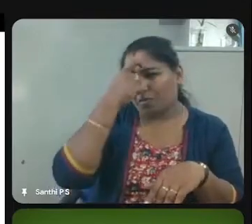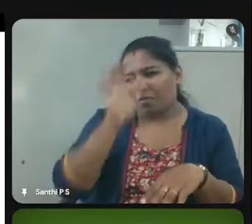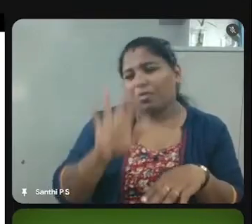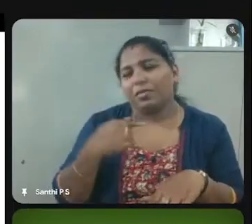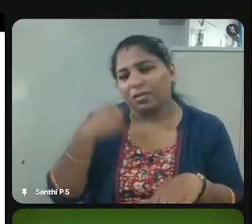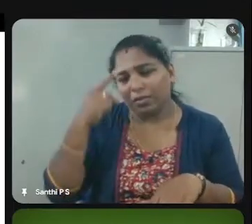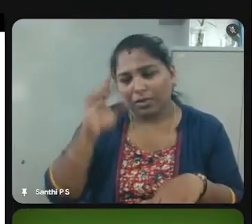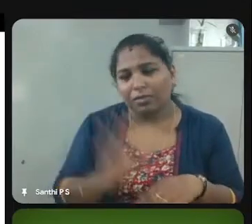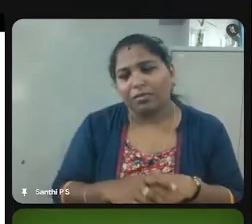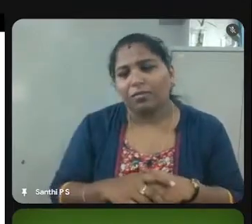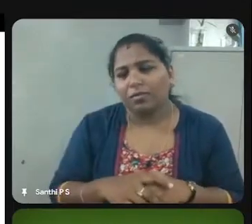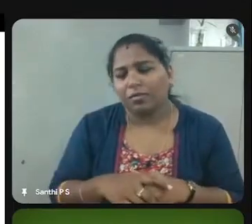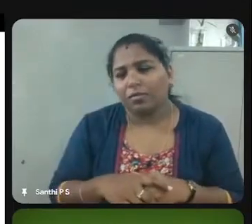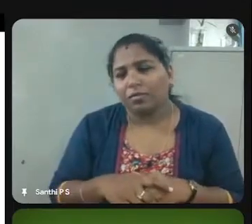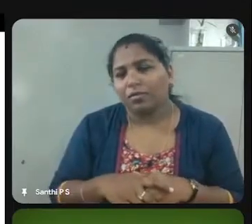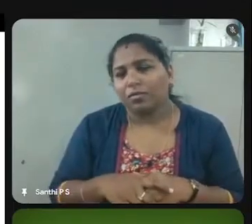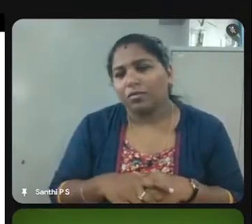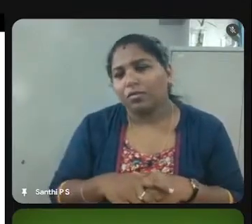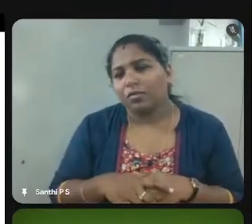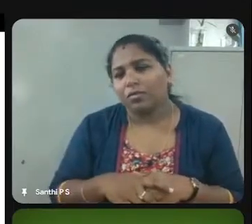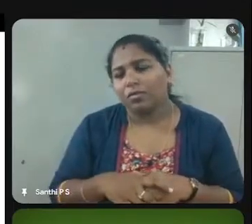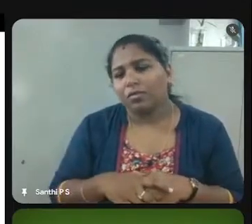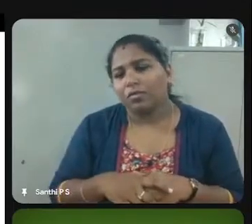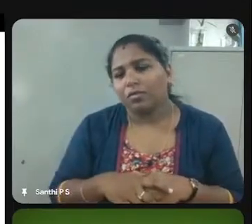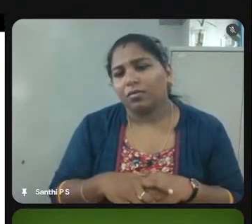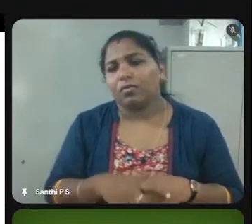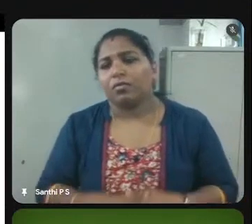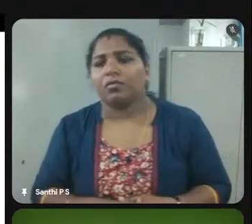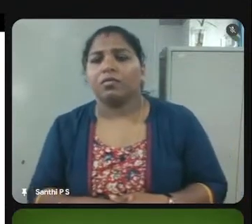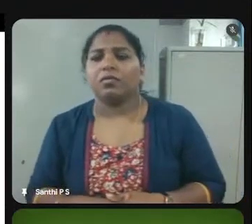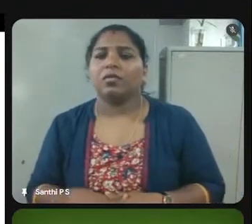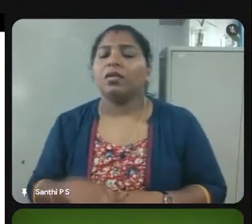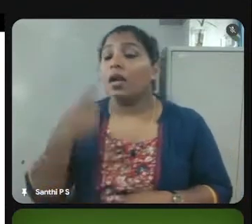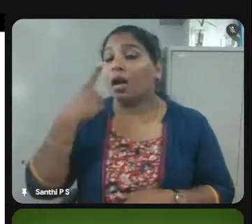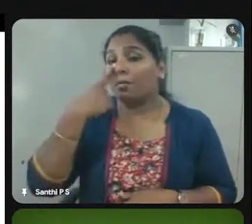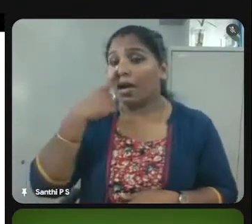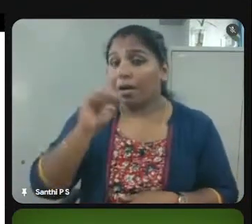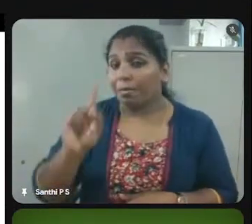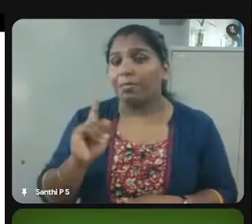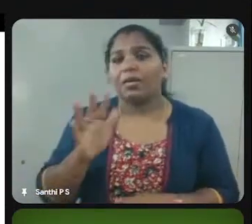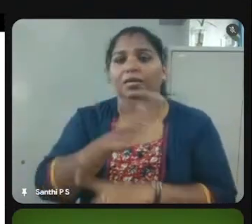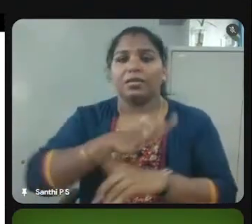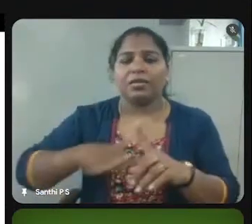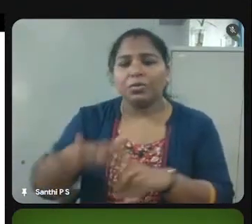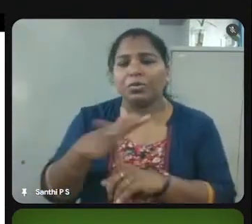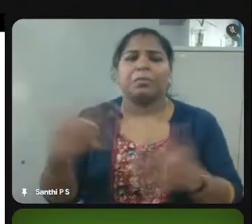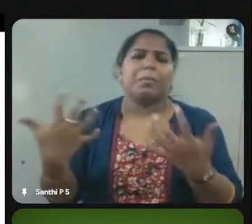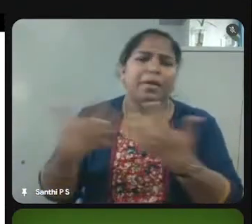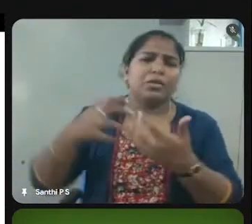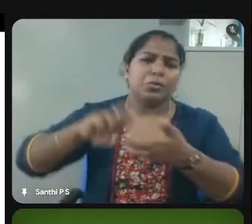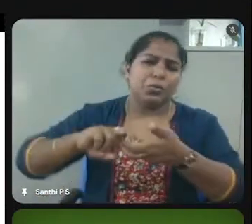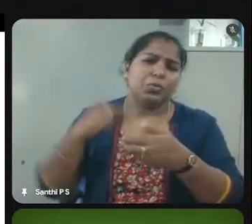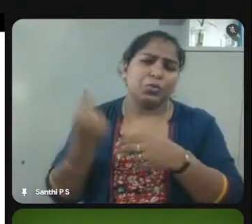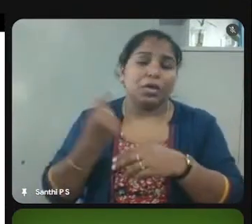തോന്നുന്നുണ്ട്. അതെ. അപ്പൊ അത് അമ്മ എന്താ പറയാ, നമ്മുടെ സിറ്റുവേഷൻ അനുസരിച്ച് ട്രൈ ചെയ്ത് ശീലിപ്പിക്കാനായിട്ട് ശ്രമിക്കുക. നമ്മളിപ്പോ